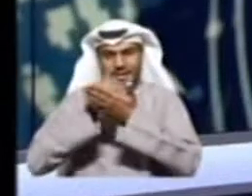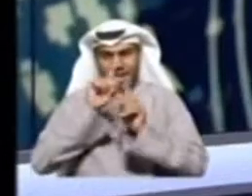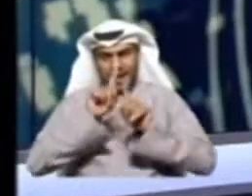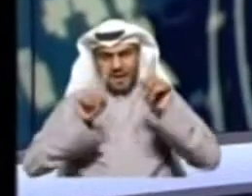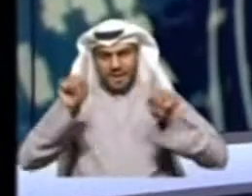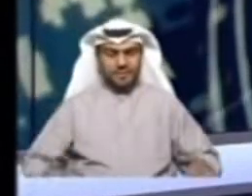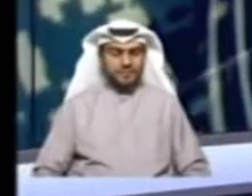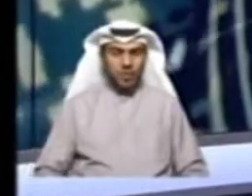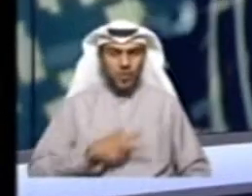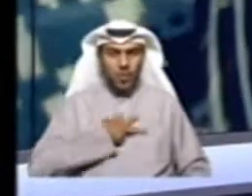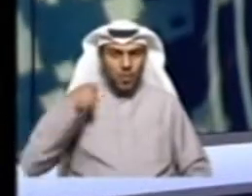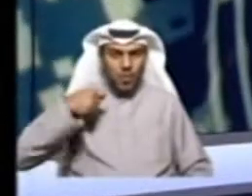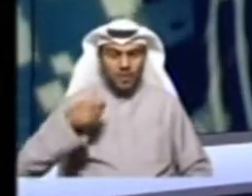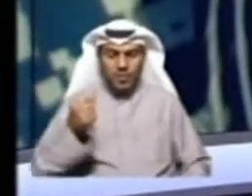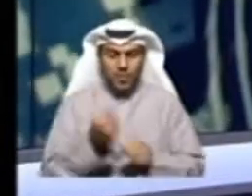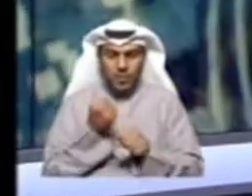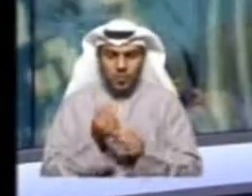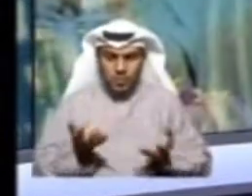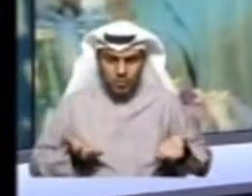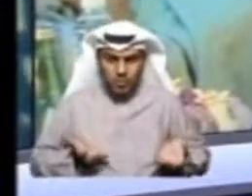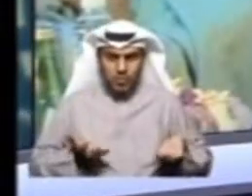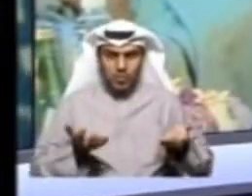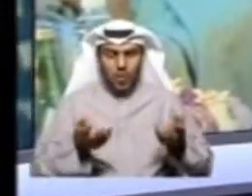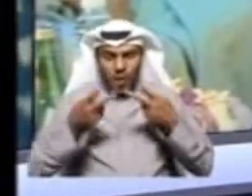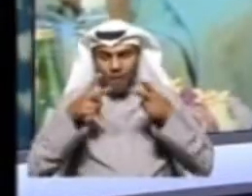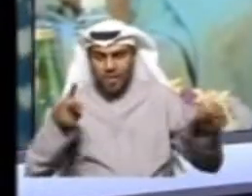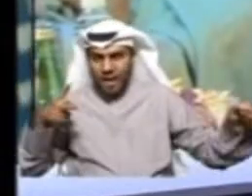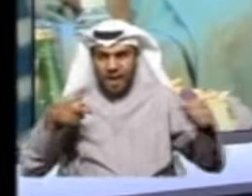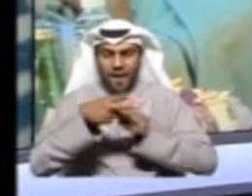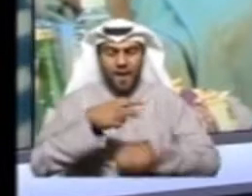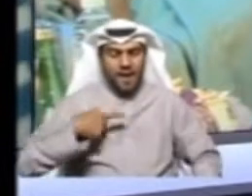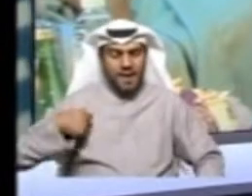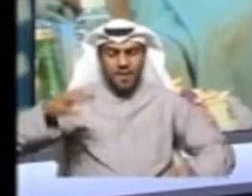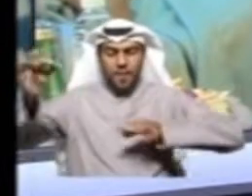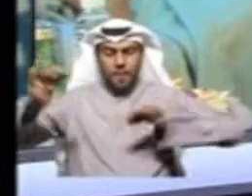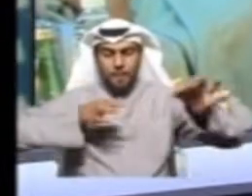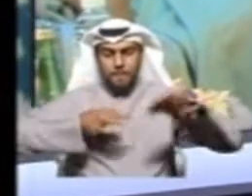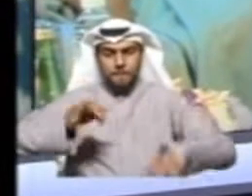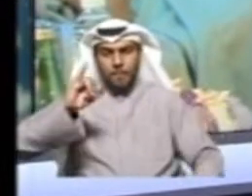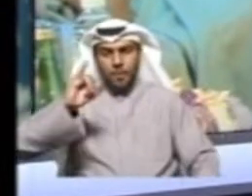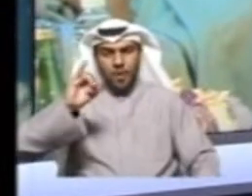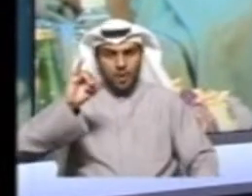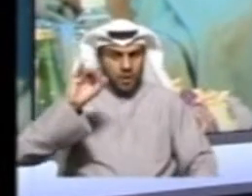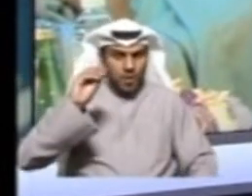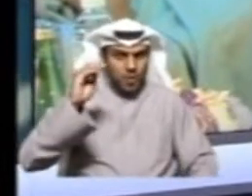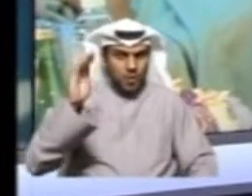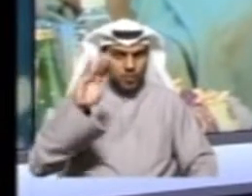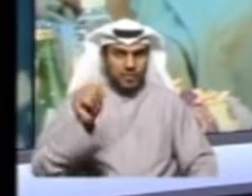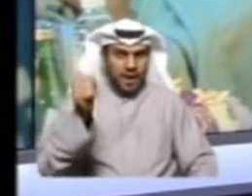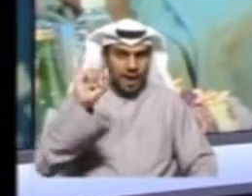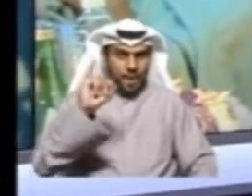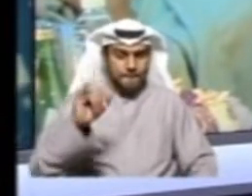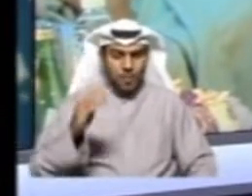تحت رعاية وحضور وزير الأشغال العامة ووزير الدولة لشؤون البلدية المهندس حسام عبد الله الرومي، أطلقت وزارة الأشغال